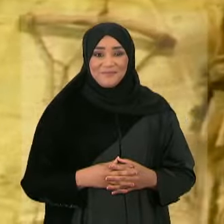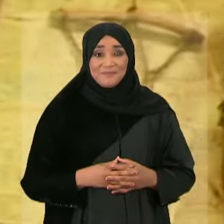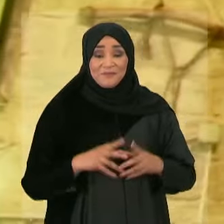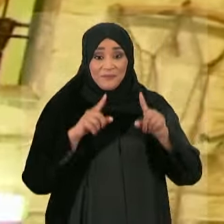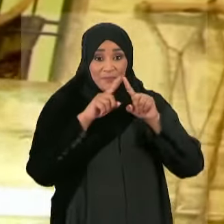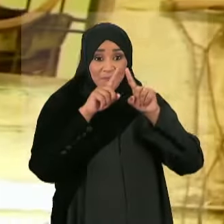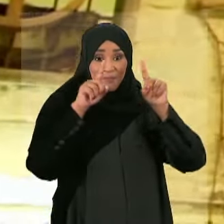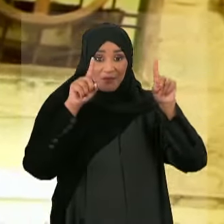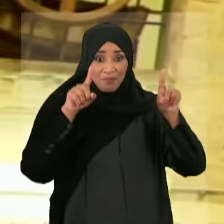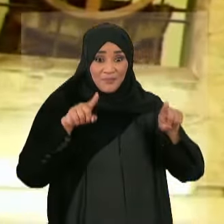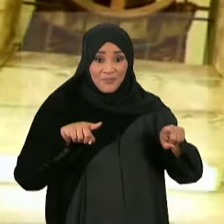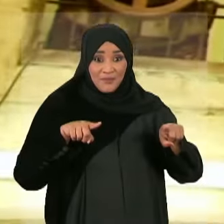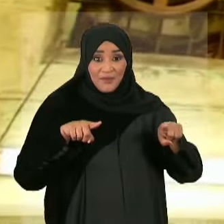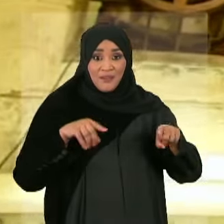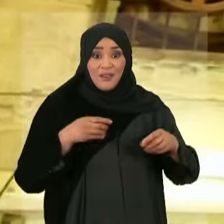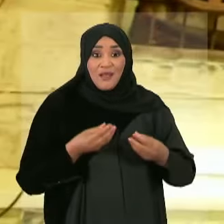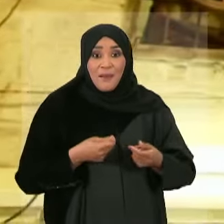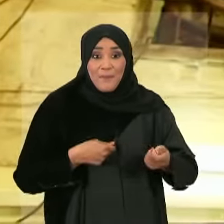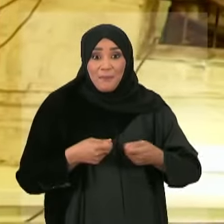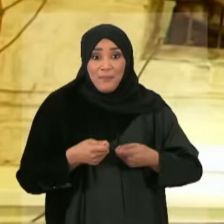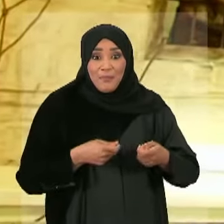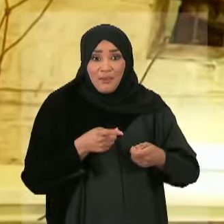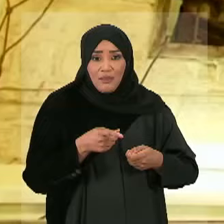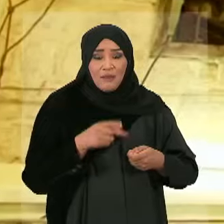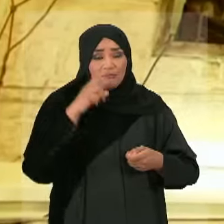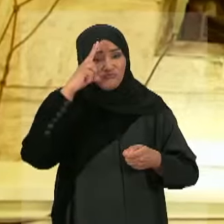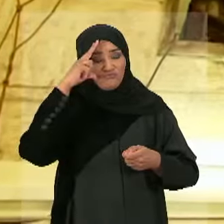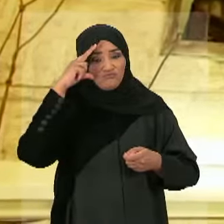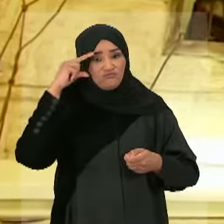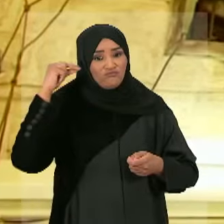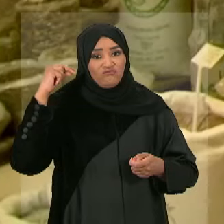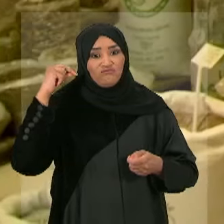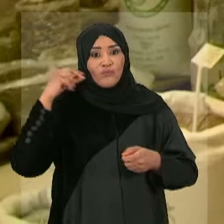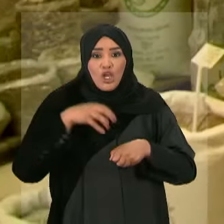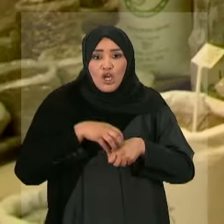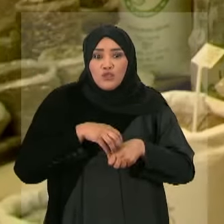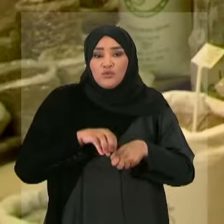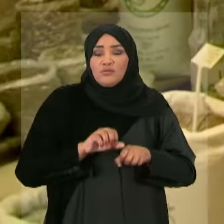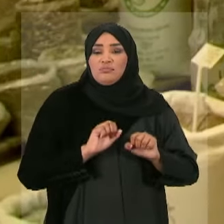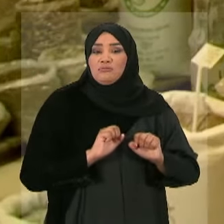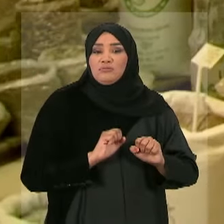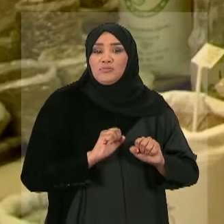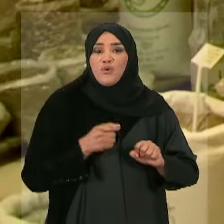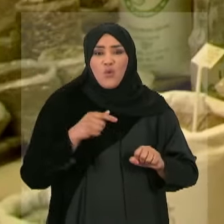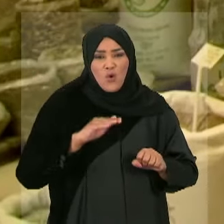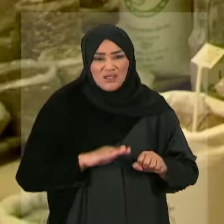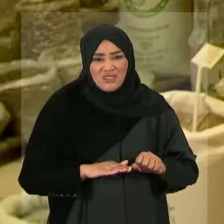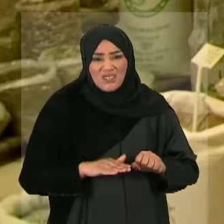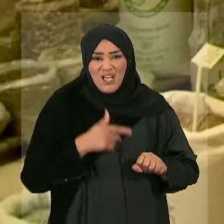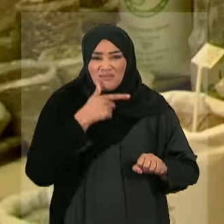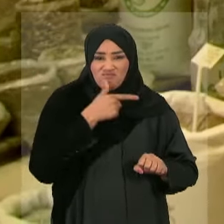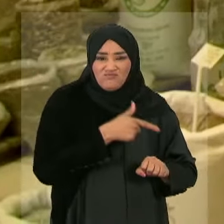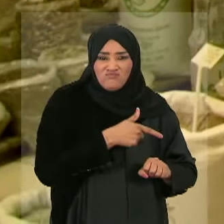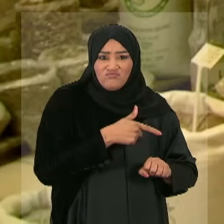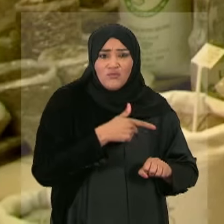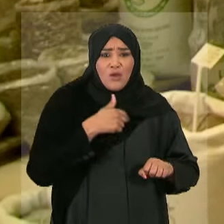البابور جزء من الناصر من جمال الناصر ذكريات حلوة فكنا نتردد علينا نحن صغار فنيجي على ساحة البابور